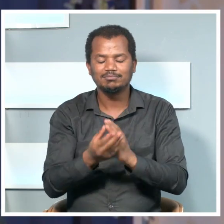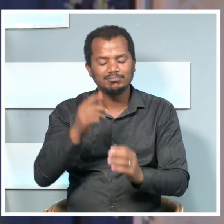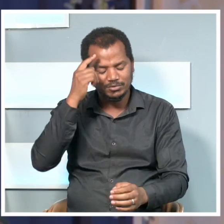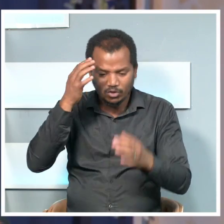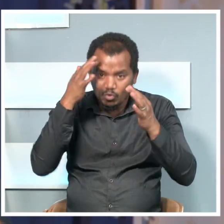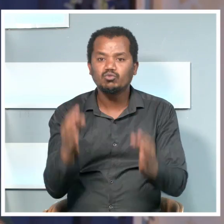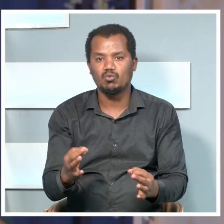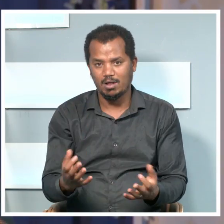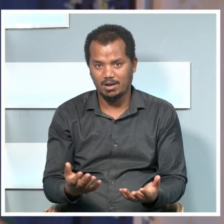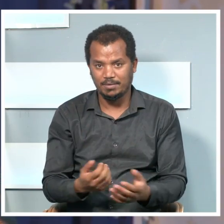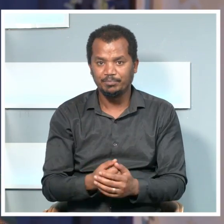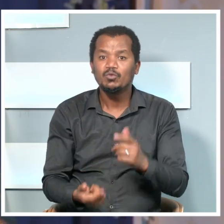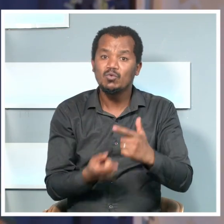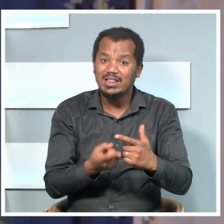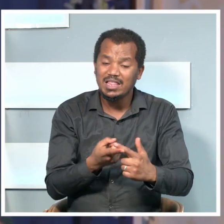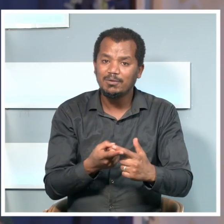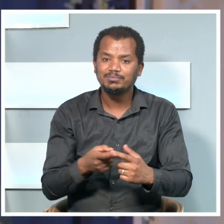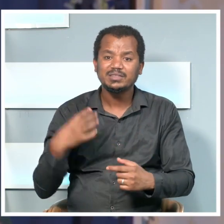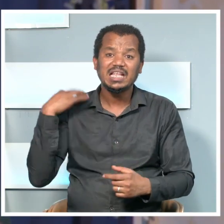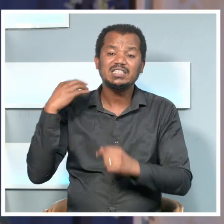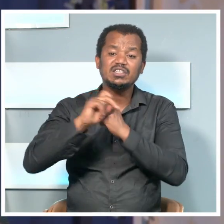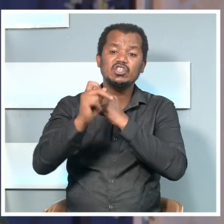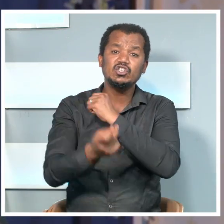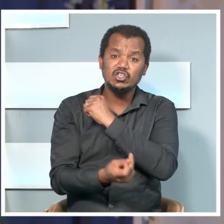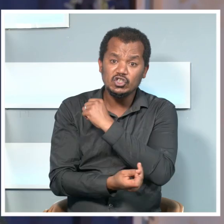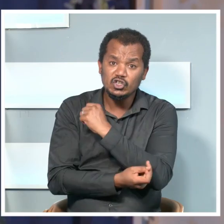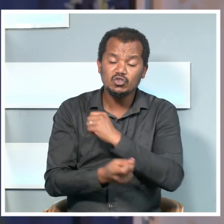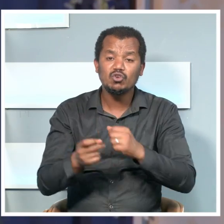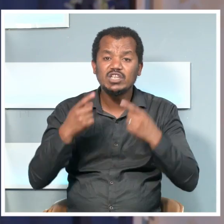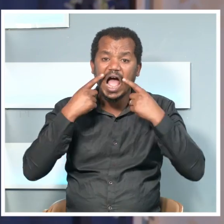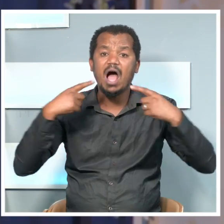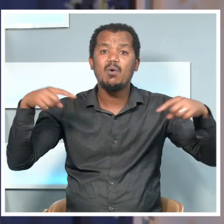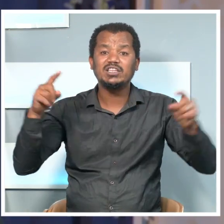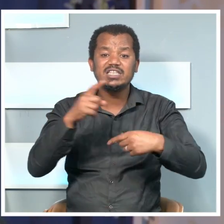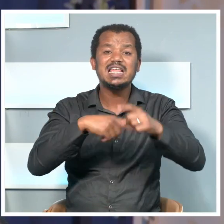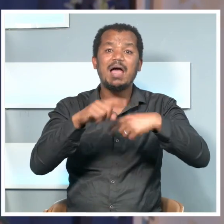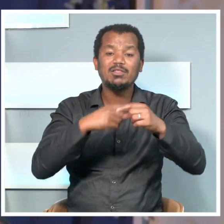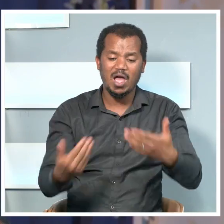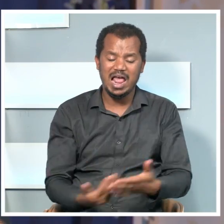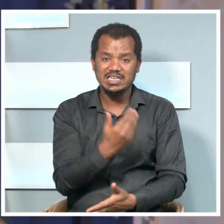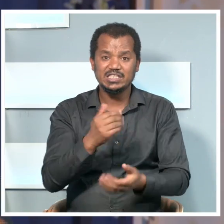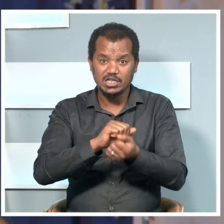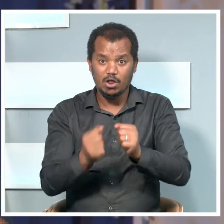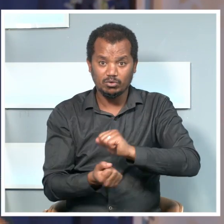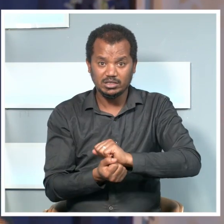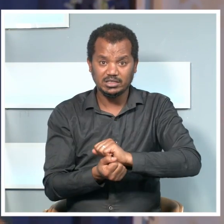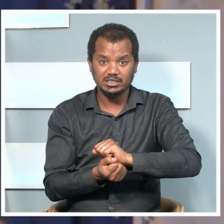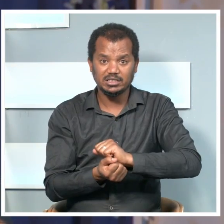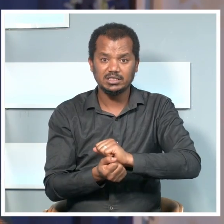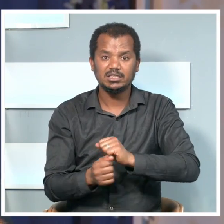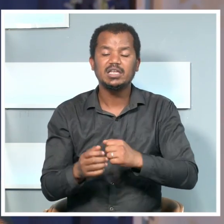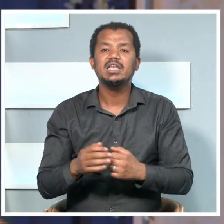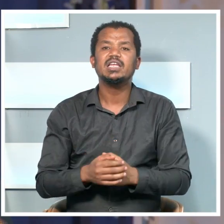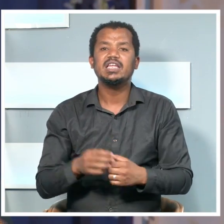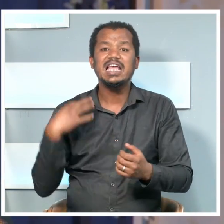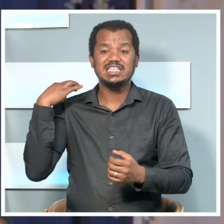ደንግጓል። ሁለተኛው የሲቪል ማህበረሰብ ድርጅቶች አዋጅ ያመጣው አዲስ ለውጥ የሲቪል